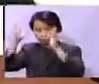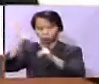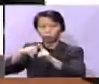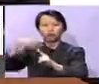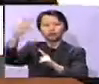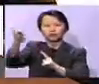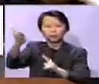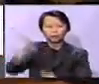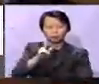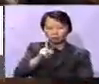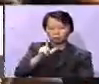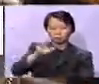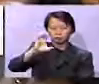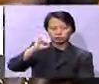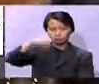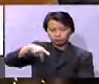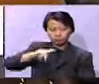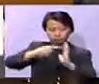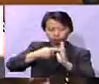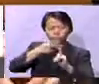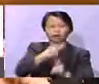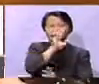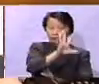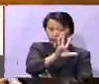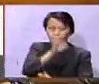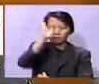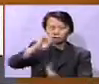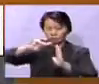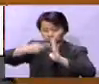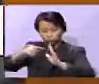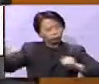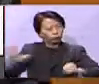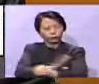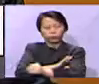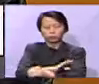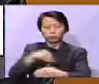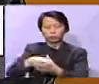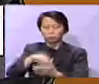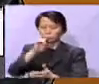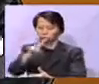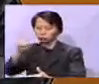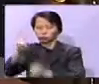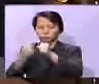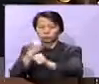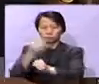hadapan. KSCIP mula beroperasi pada Mei lepas dan dijangka beroperasi sepenuhnya dalam tempoh 2 tahun akan datang.